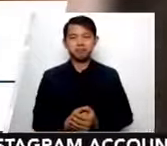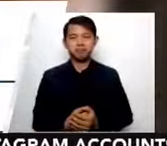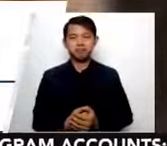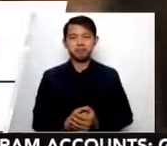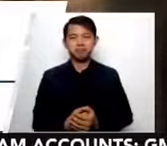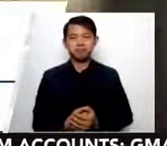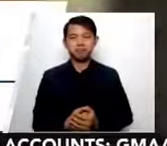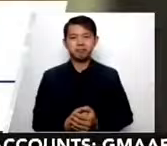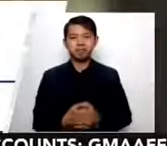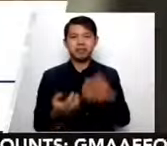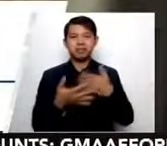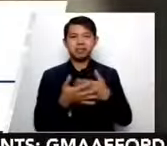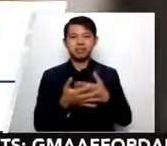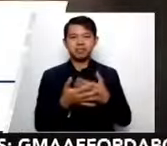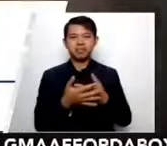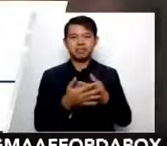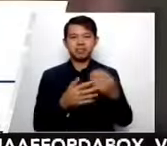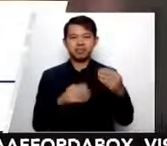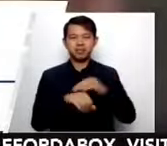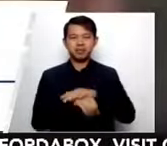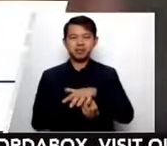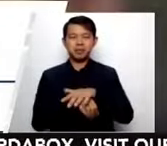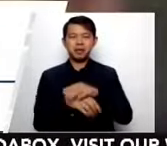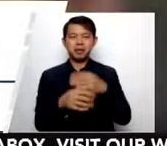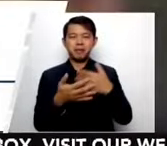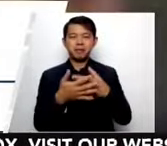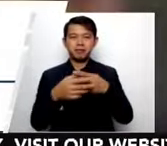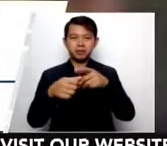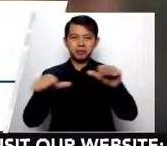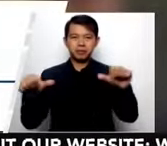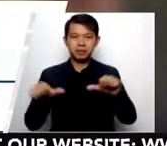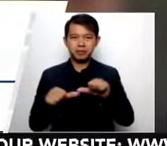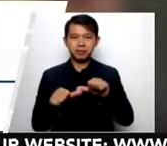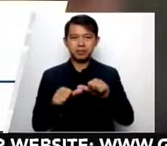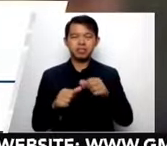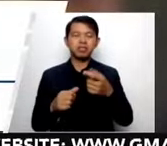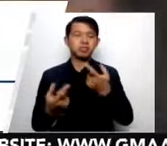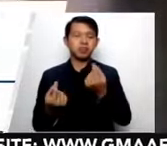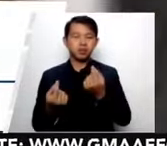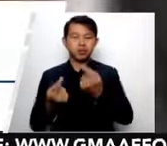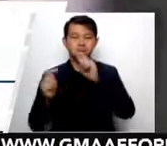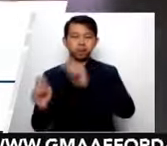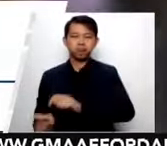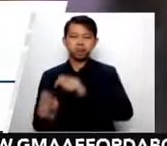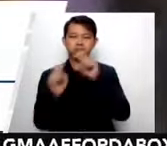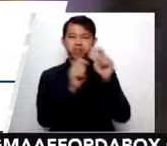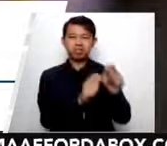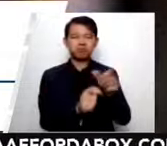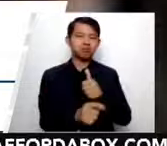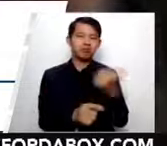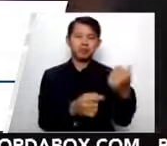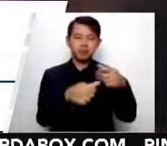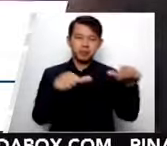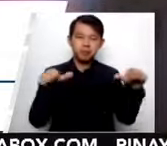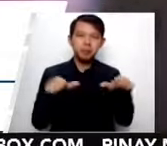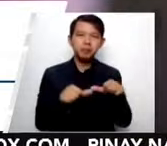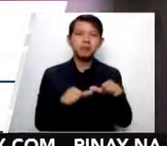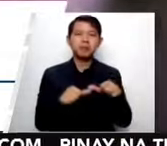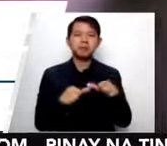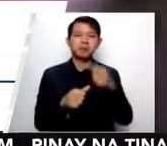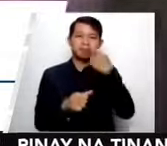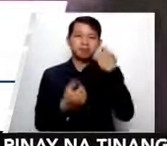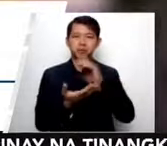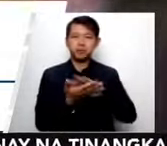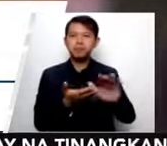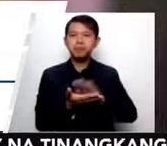tsh na lang na na i-transfer na sa ibang area mikuha Nam mo siya Ma'am i-transfer Nam after wala kaabot Ong